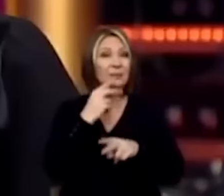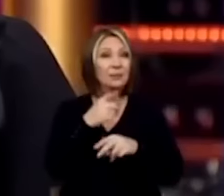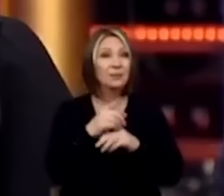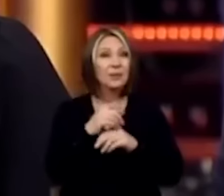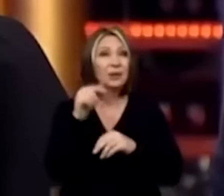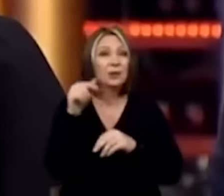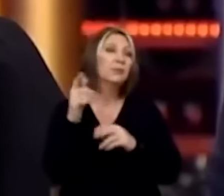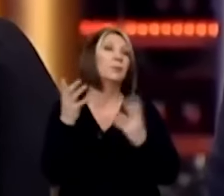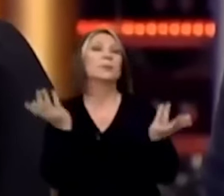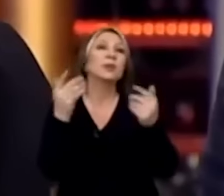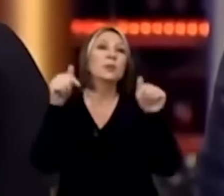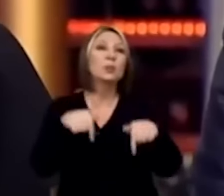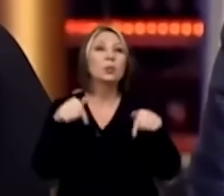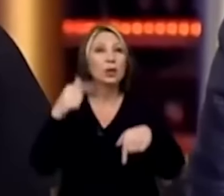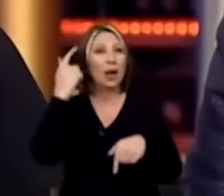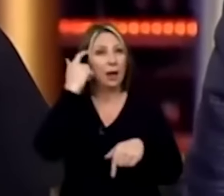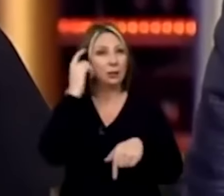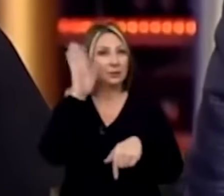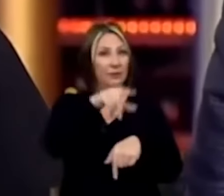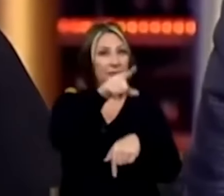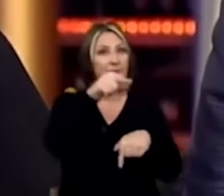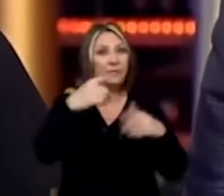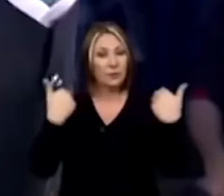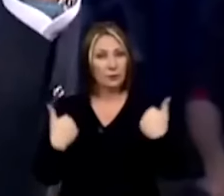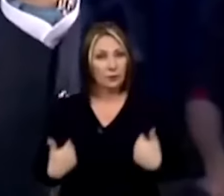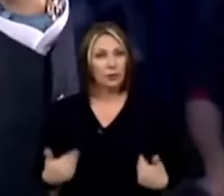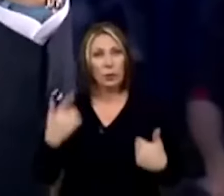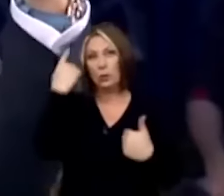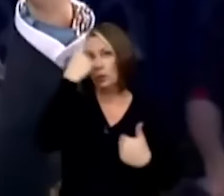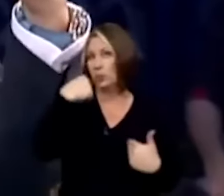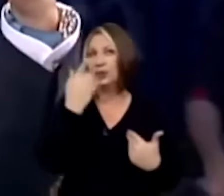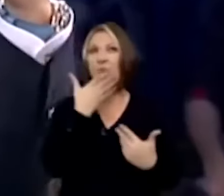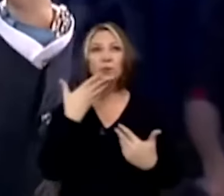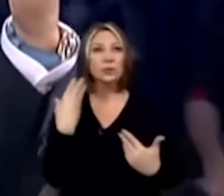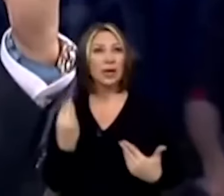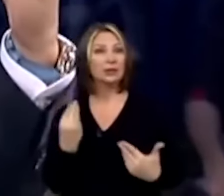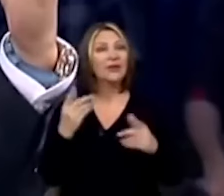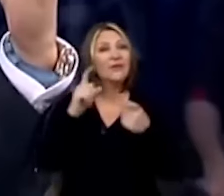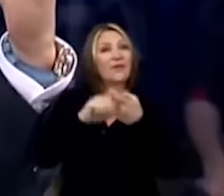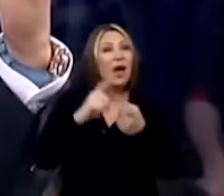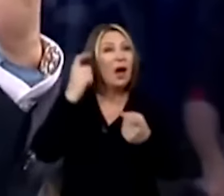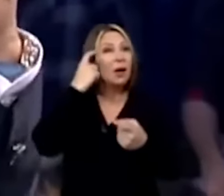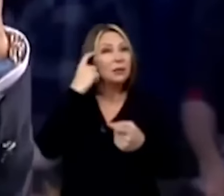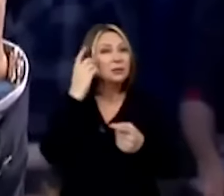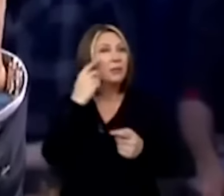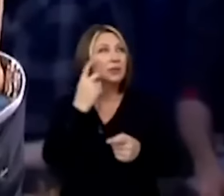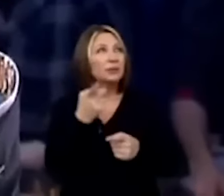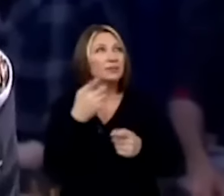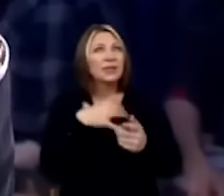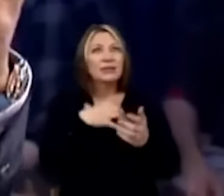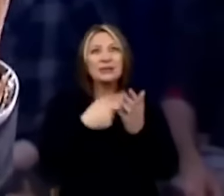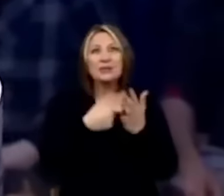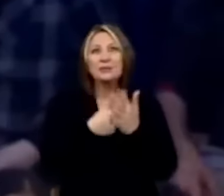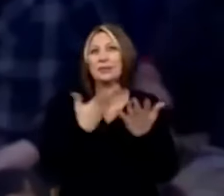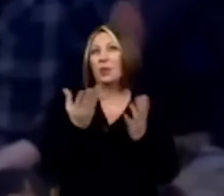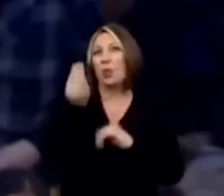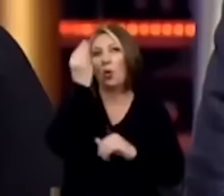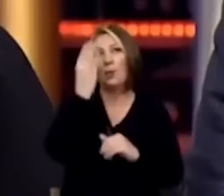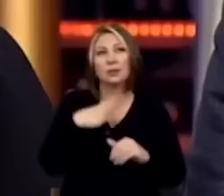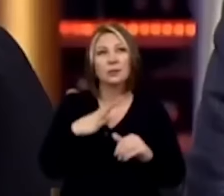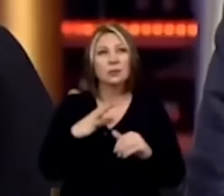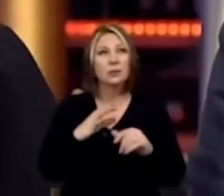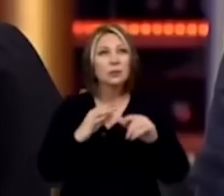Ya bugünkü aklınızla, vücudunuza, yüzünüze, güzelliğinize ve aklınıza baktığınız zaman kendi isminizi ne koymak